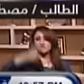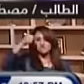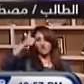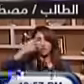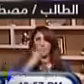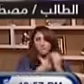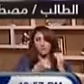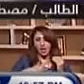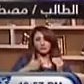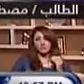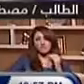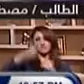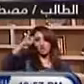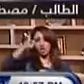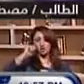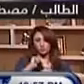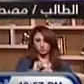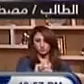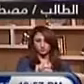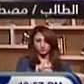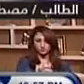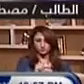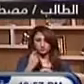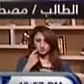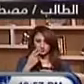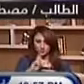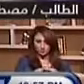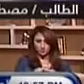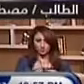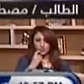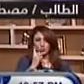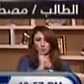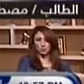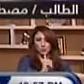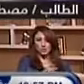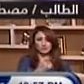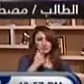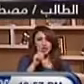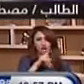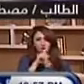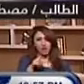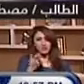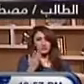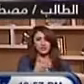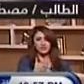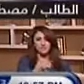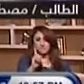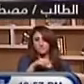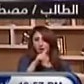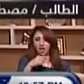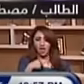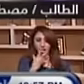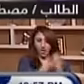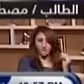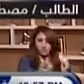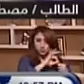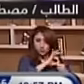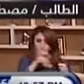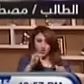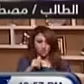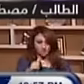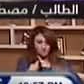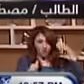كمان عايز يديله درس حتى لو هو مش محتاج. ده فكر وده غلط ومش غلط، ده من اسوأ الافكار في